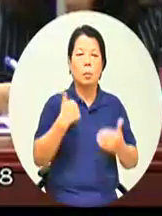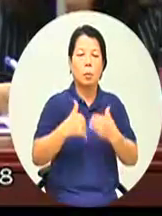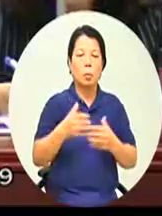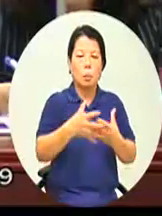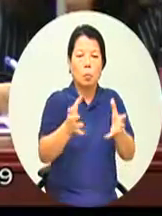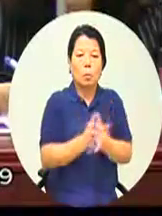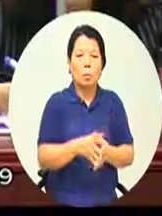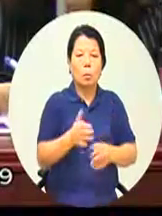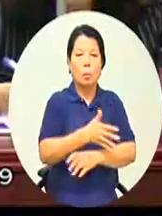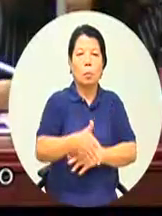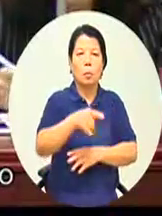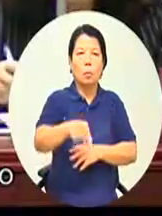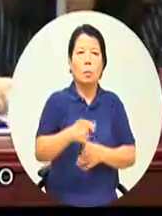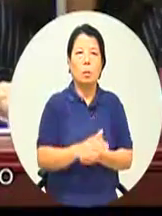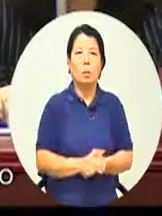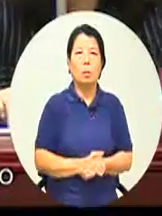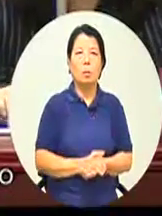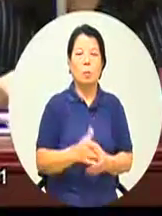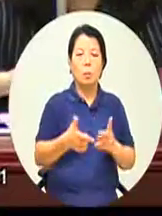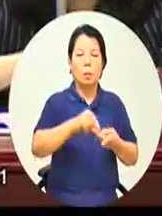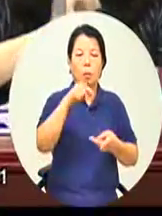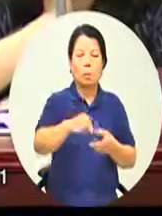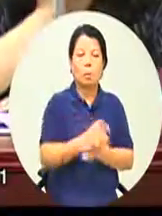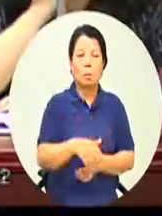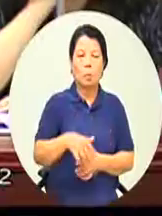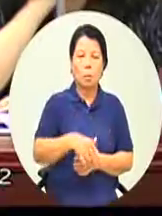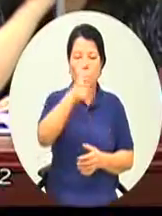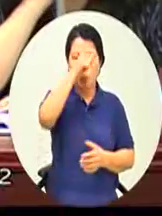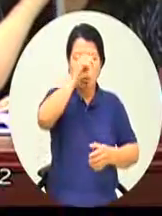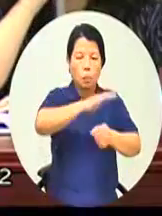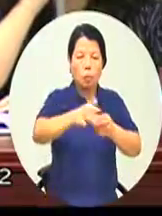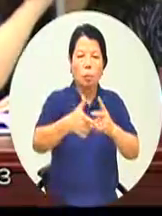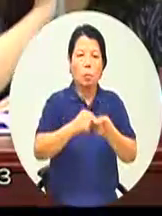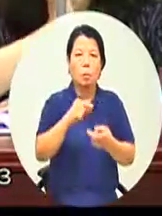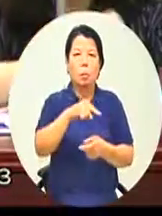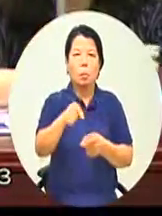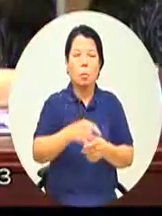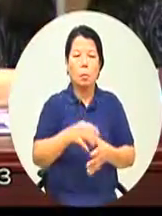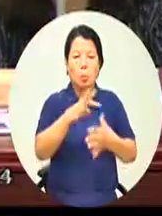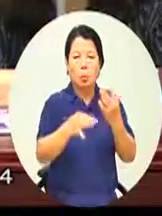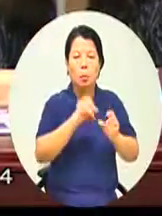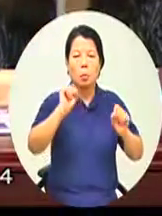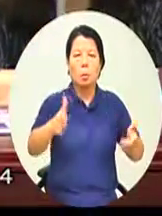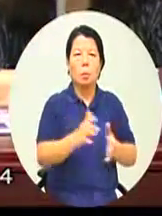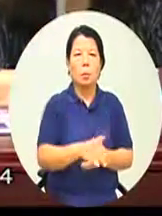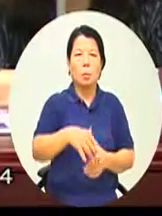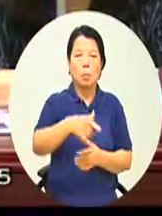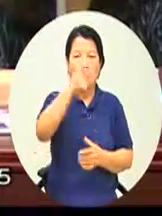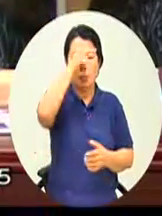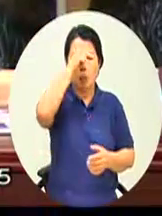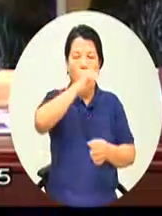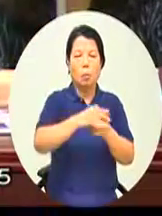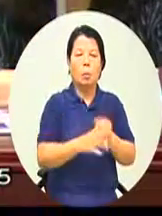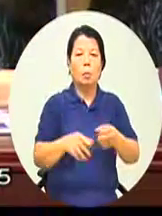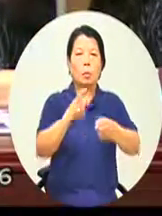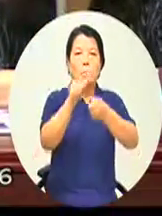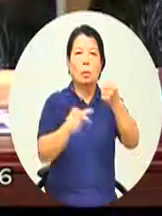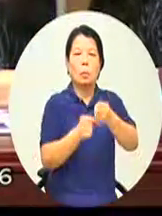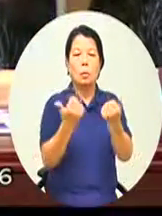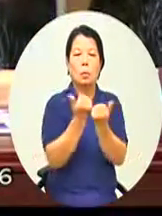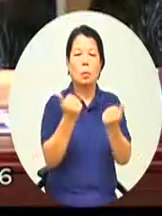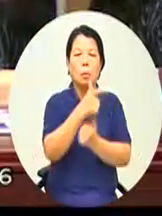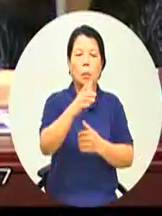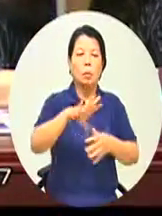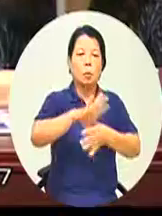对不对？那其实它跟黄埔还有跟明德新村它的条件是不同，因为黄埔跟明德新村是文化景观，